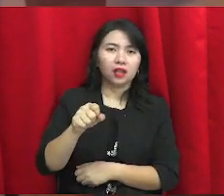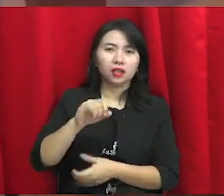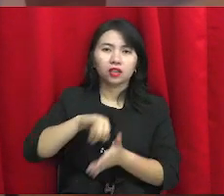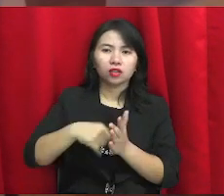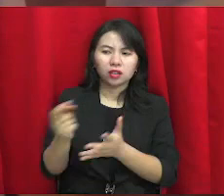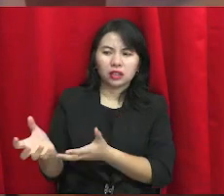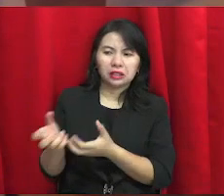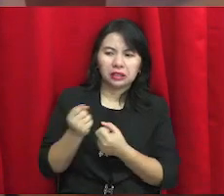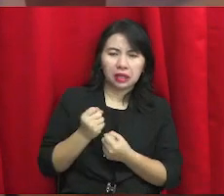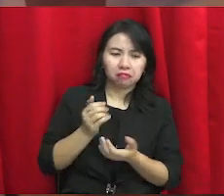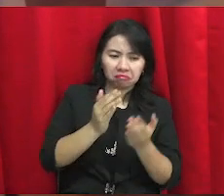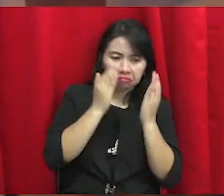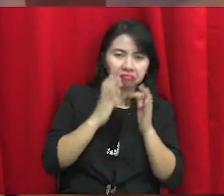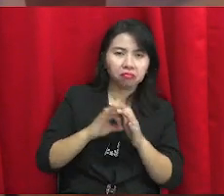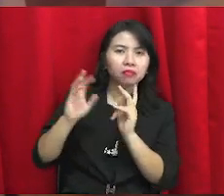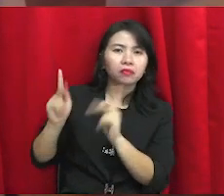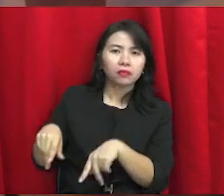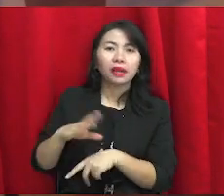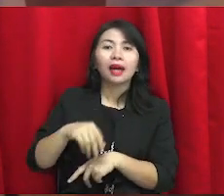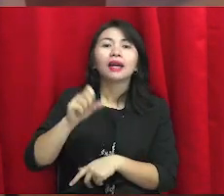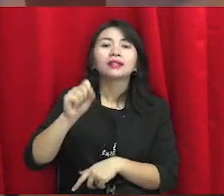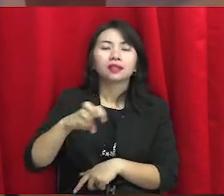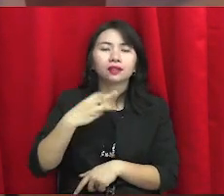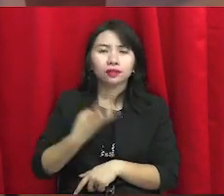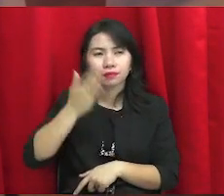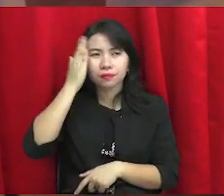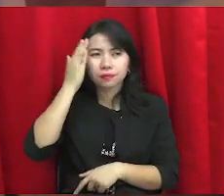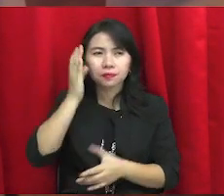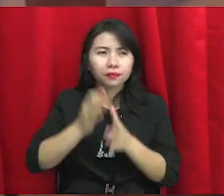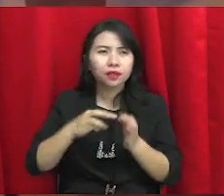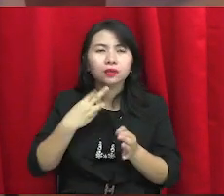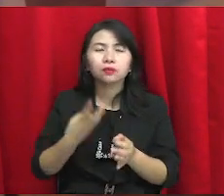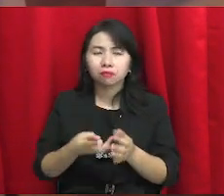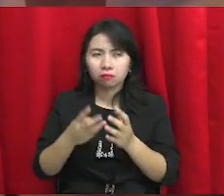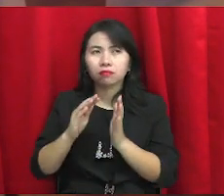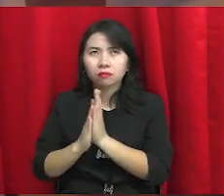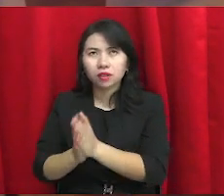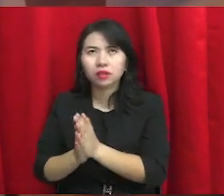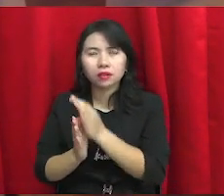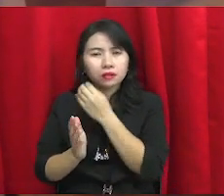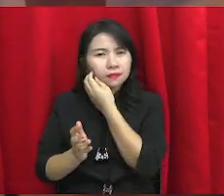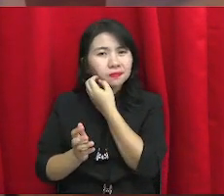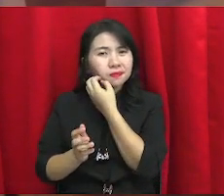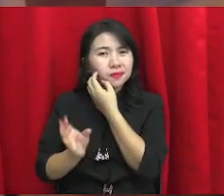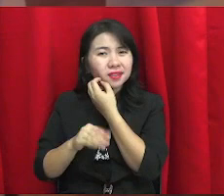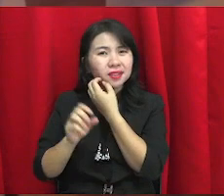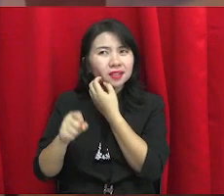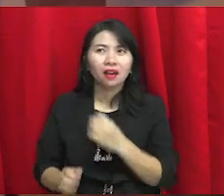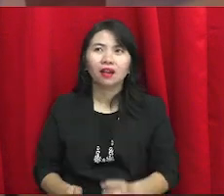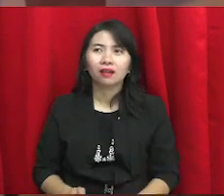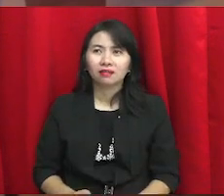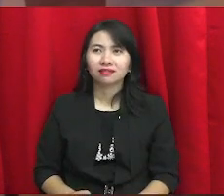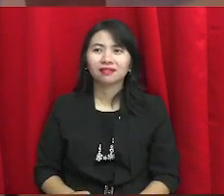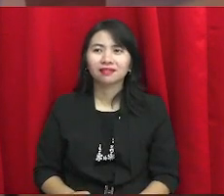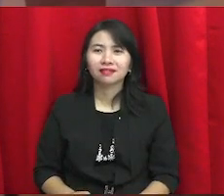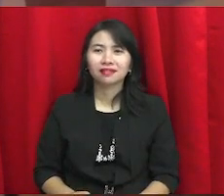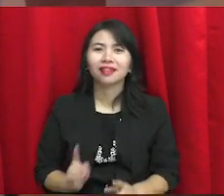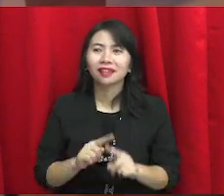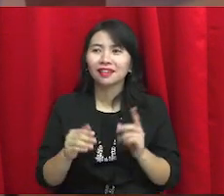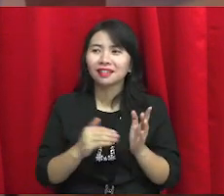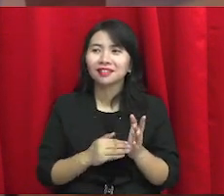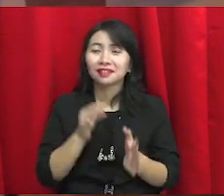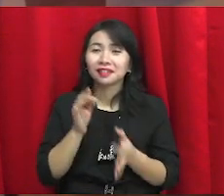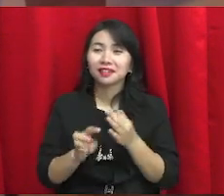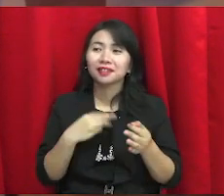tao. Yeah. At alam na natin, kung tao ang ipiplease natin, may katapusan yan na hindi maganda. Pero kung nakafocus